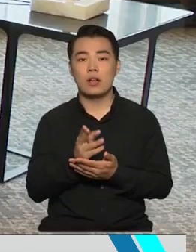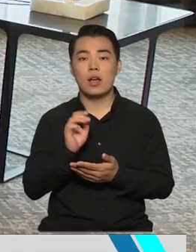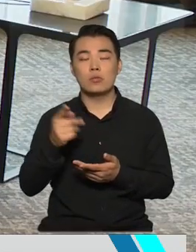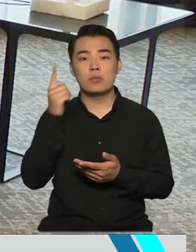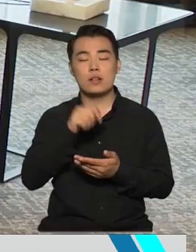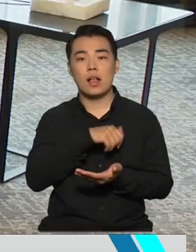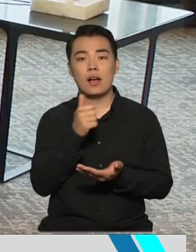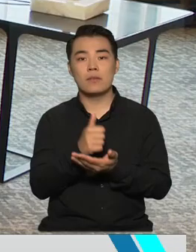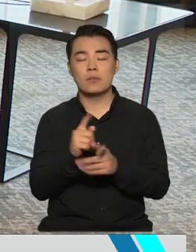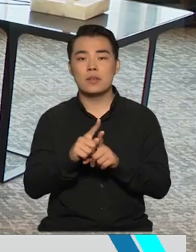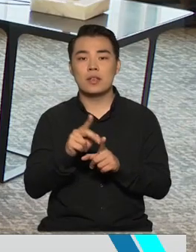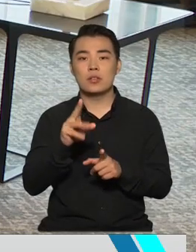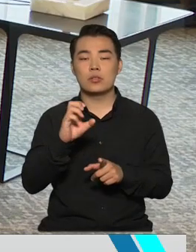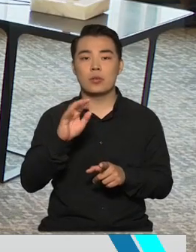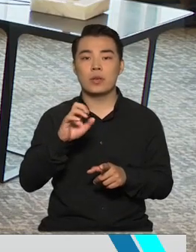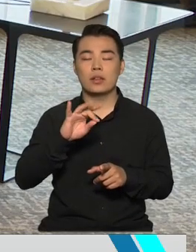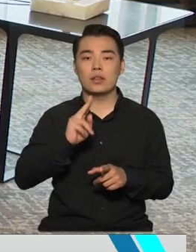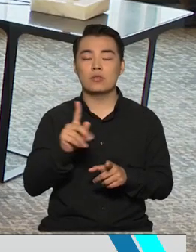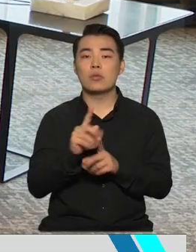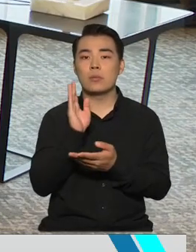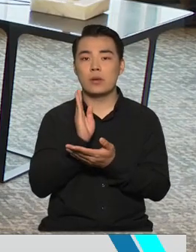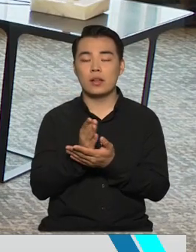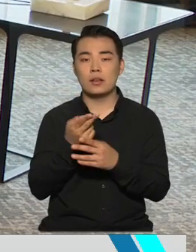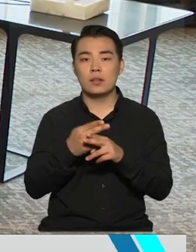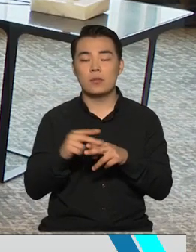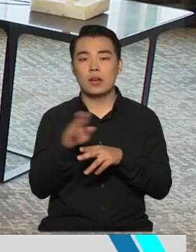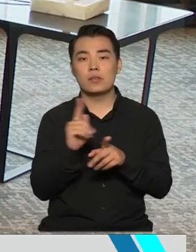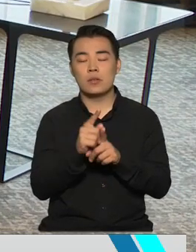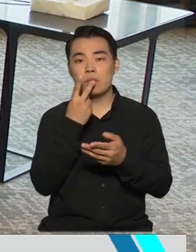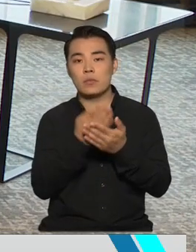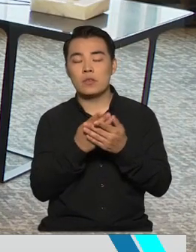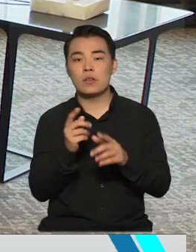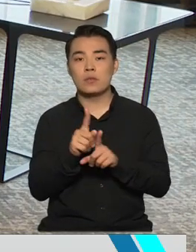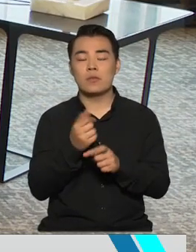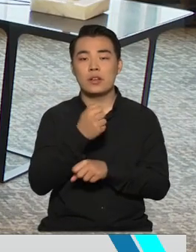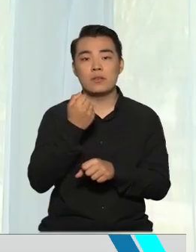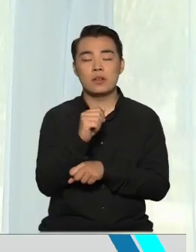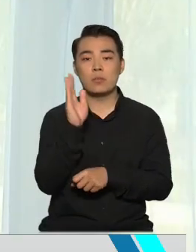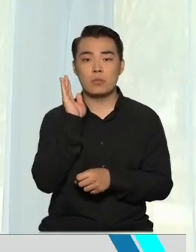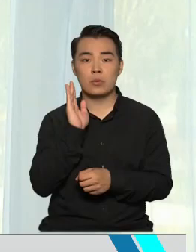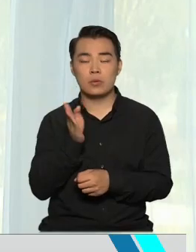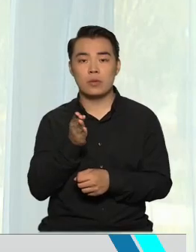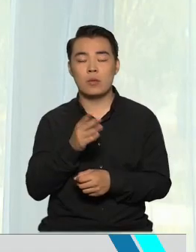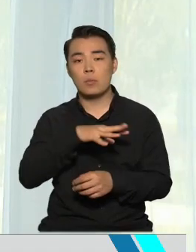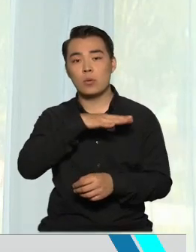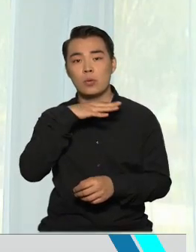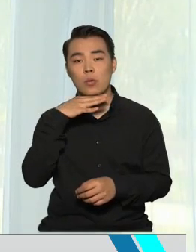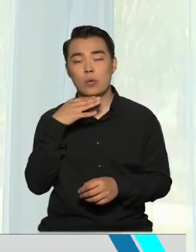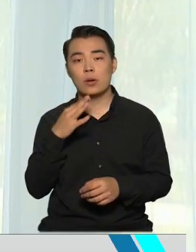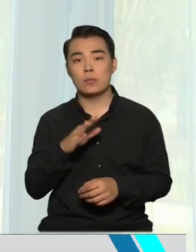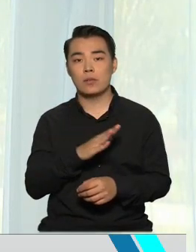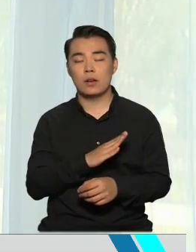своим главным соперником в рейтинге WTA? Продолжишь вот это вот такое свое агрессивное восхождение по таблице? Много